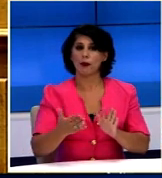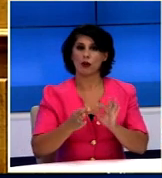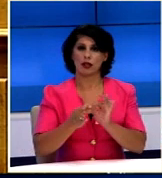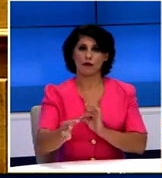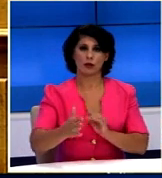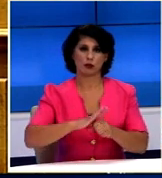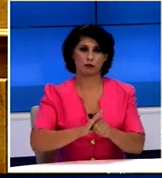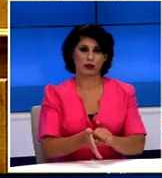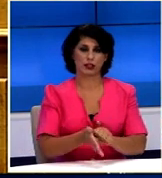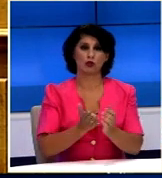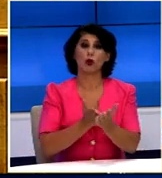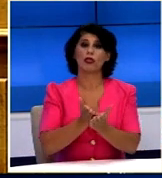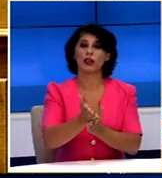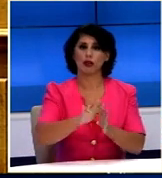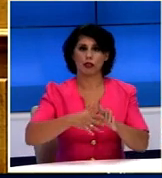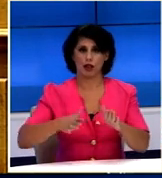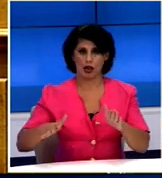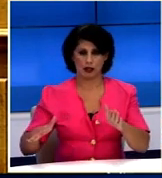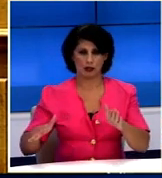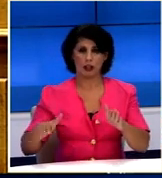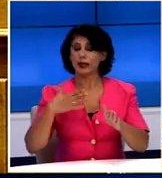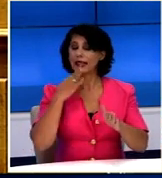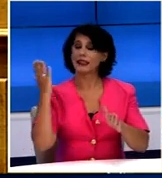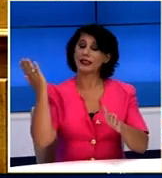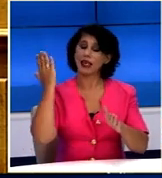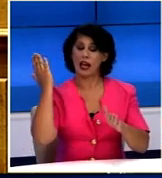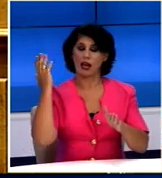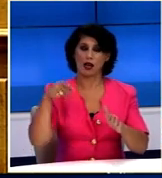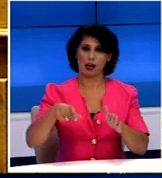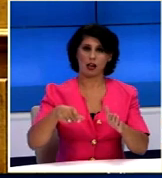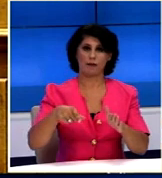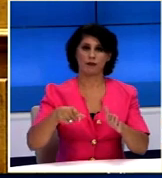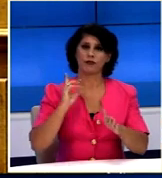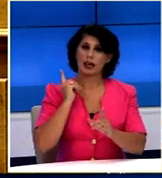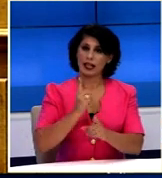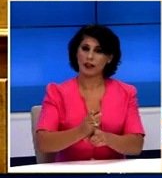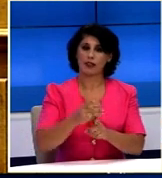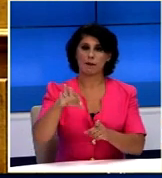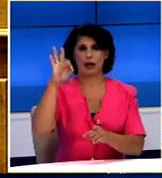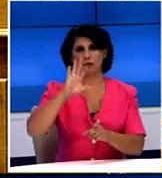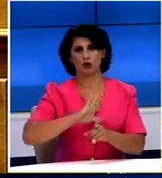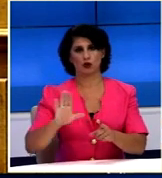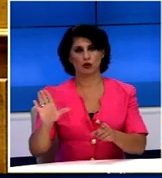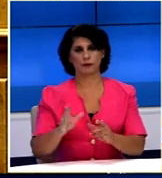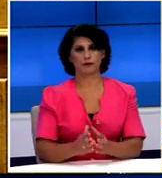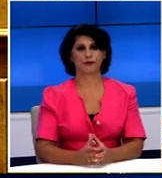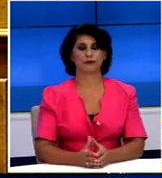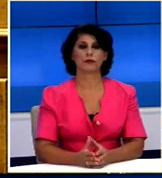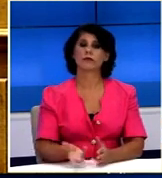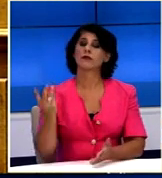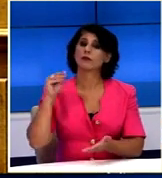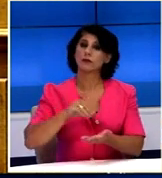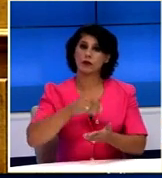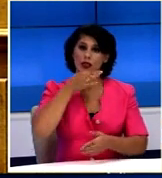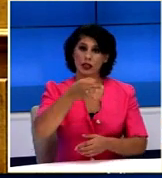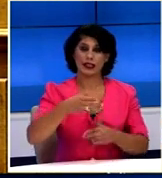εφαρμοστεί πλήρως το δίκαιο της θάλασσας, διότι δήθεν πρόκειται για ειδική περίπτωση». Για μία ακόμη φορά